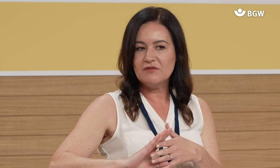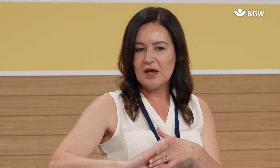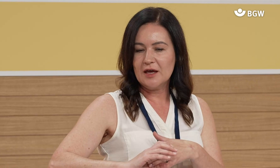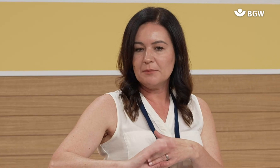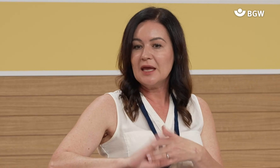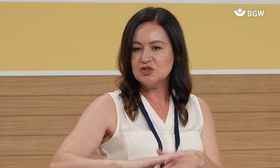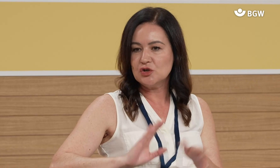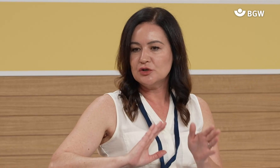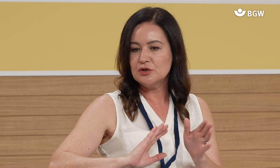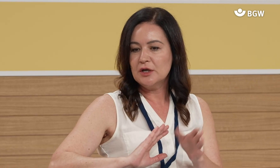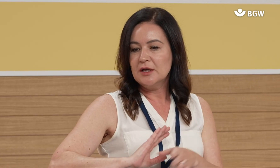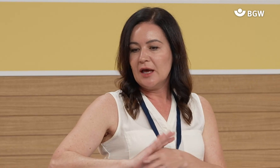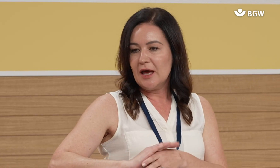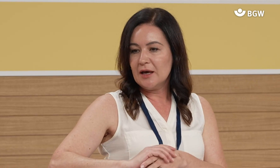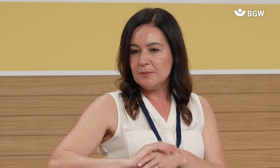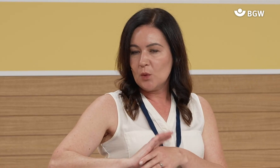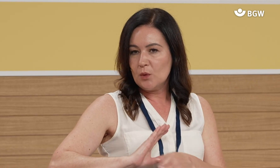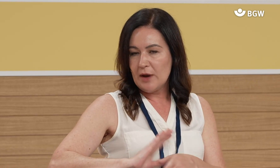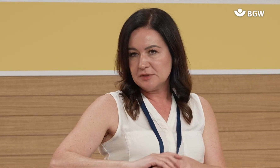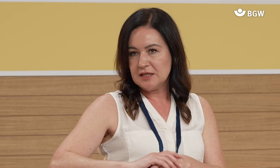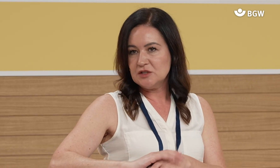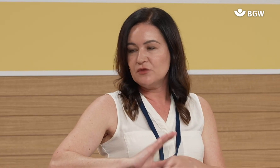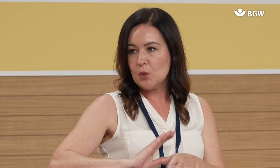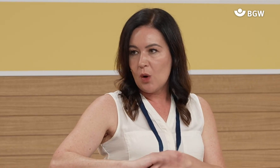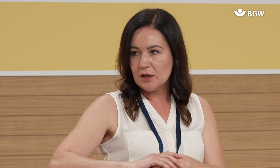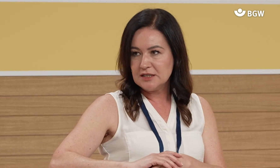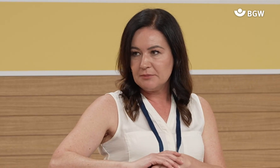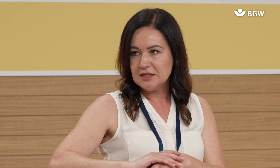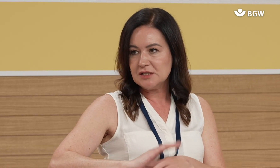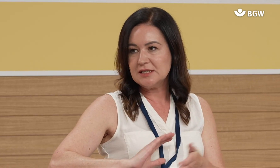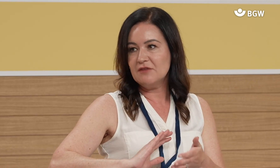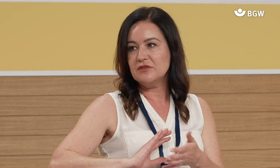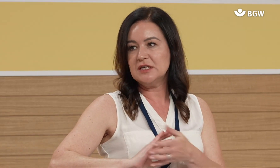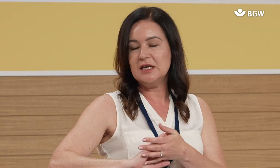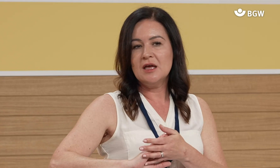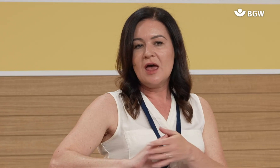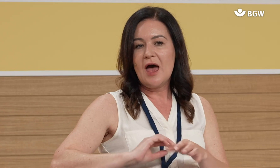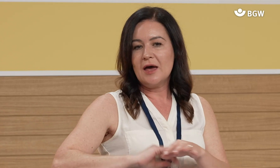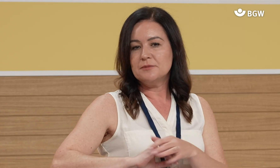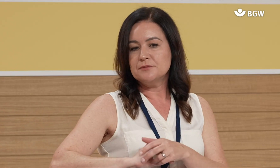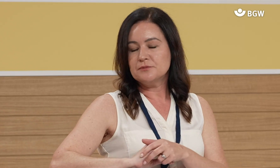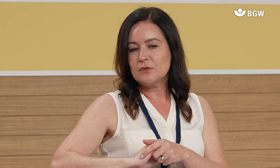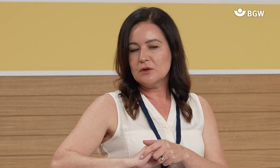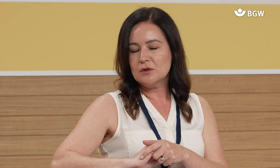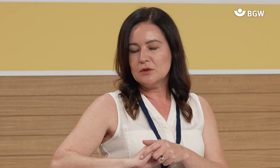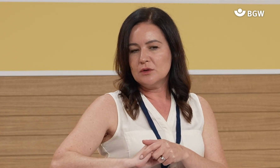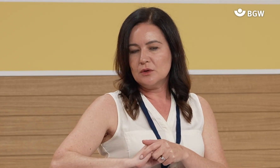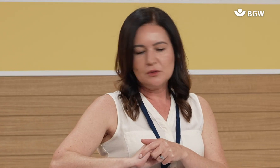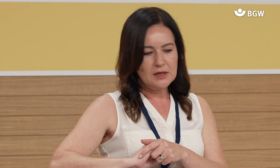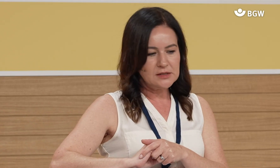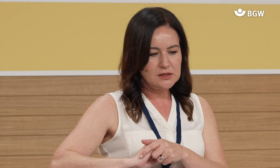Oberarzt, dann weitere Krankenhausärzte, die Personalabteilung war mit an